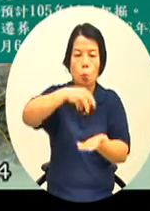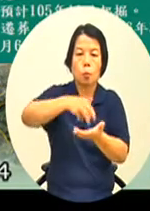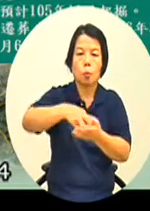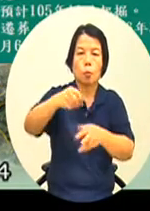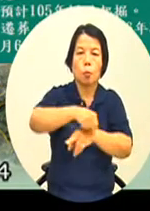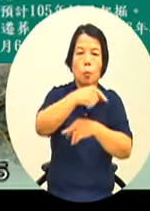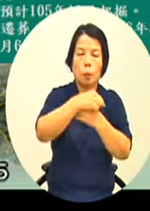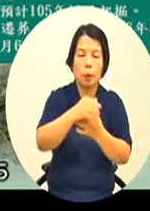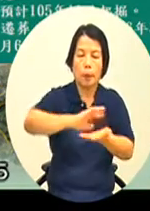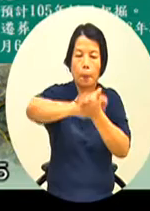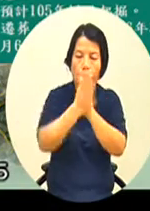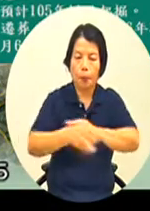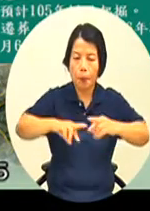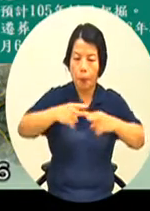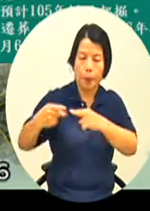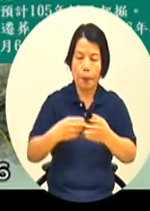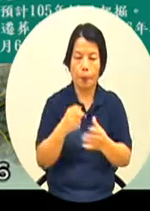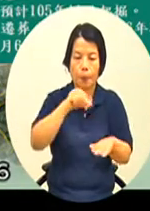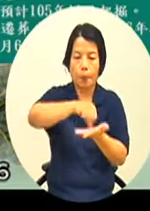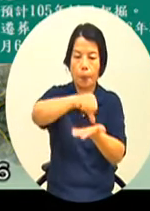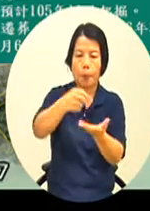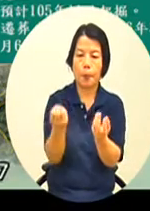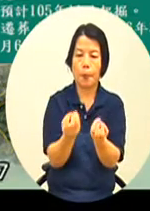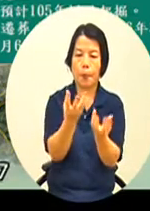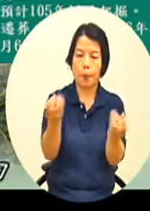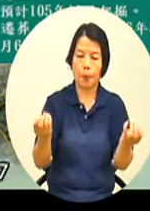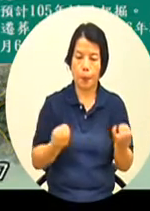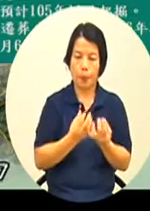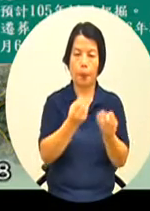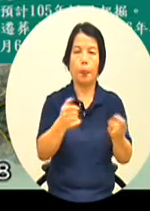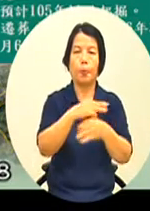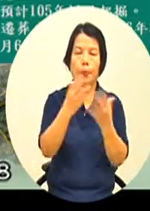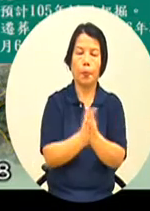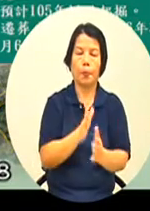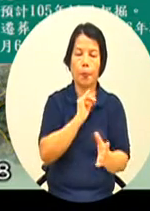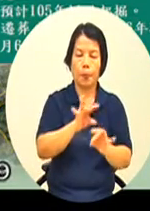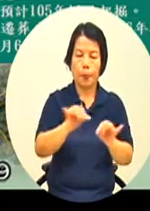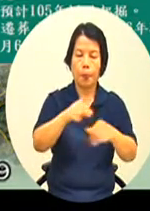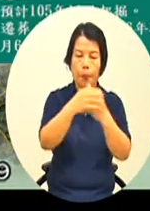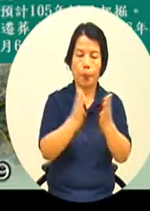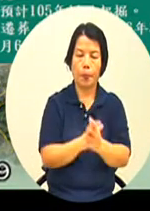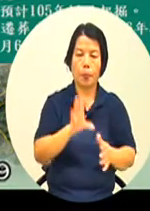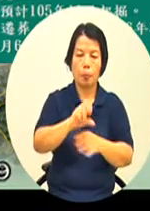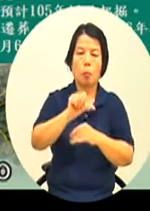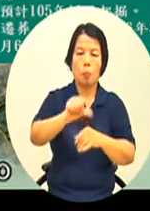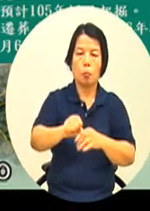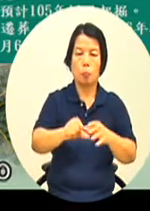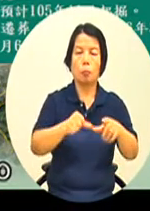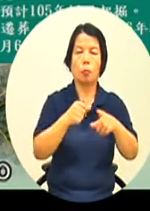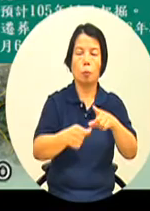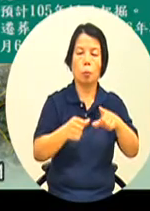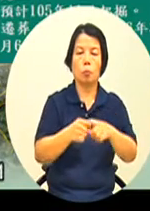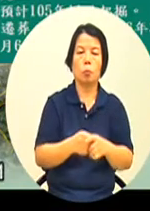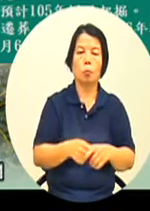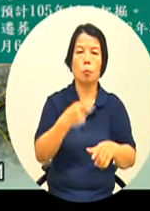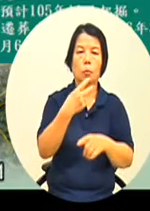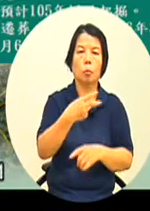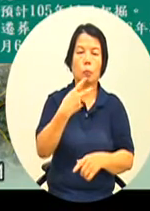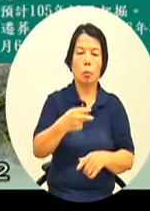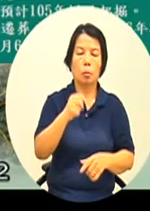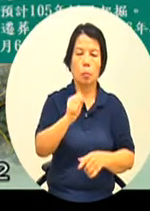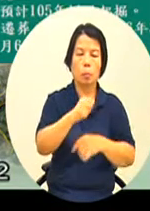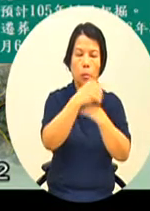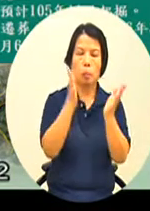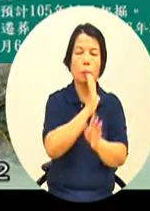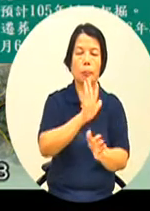海，那我们以清除的面积我们将高达45公顷。那整个计划也依照我们议会所指示